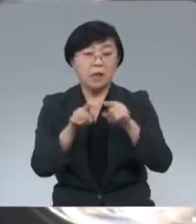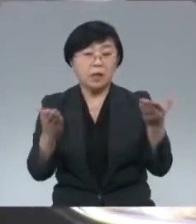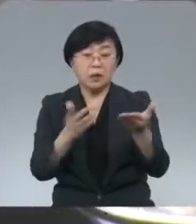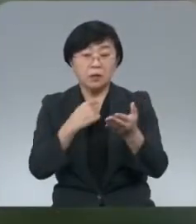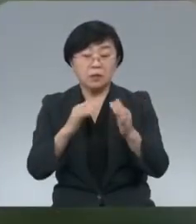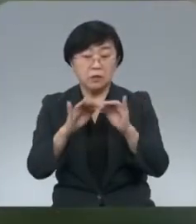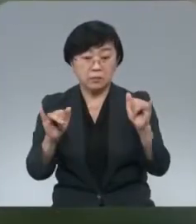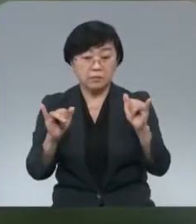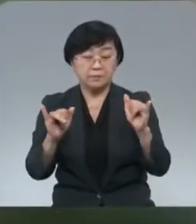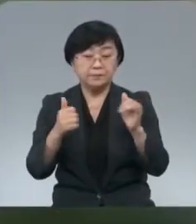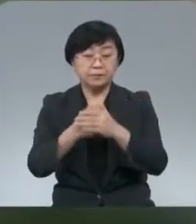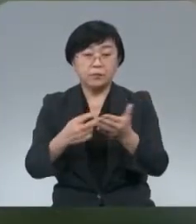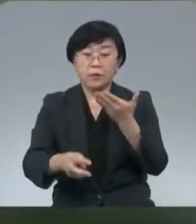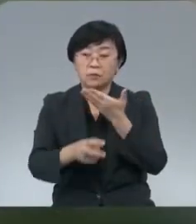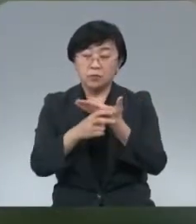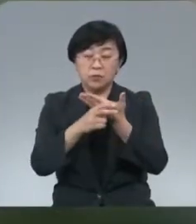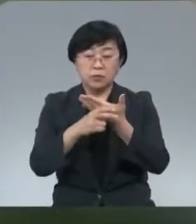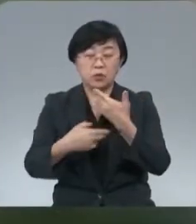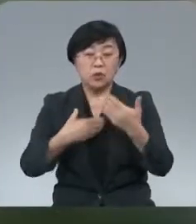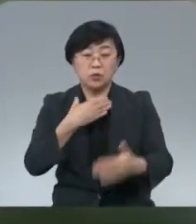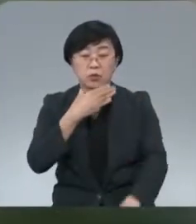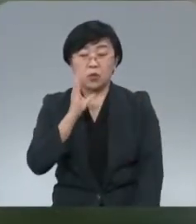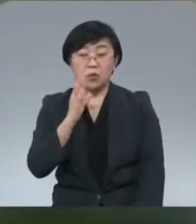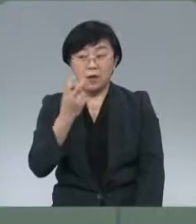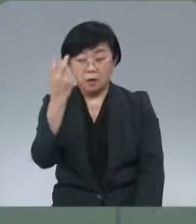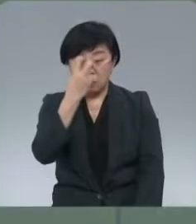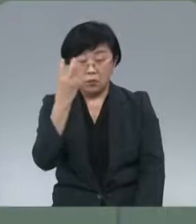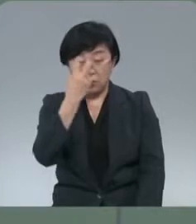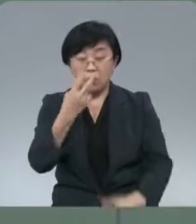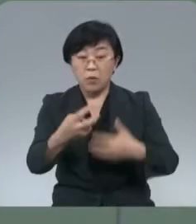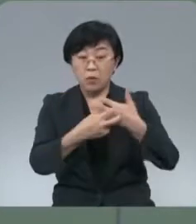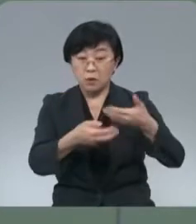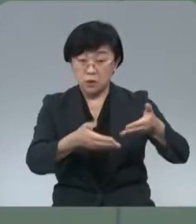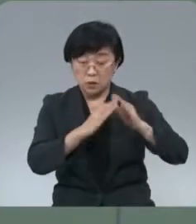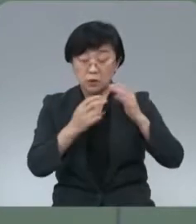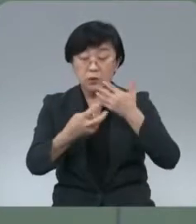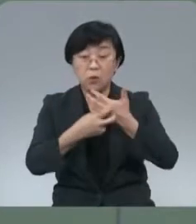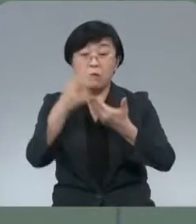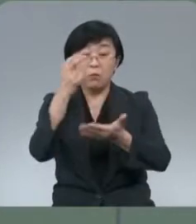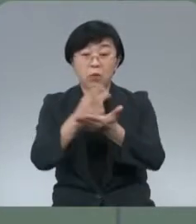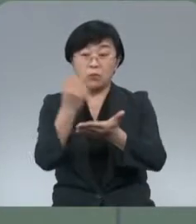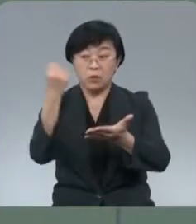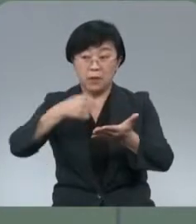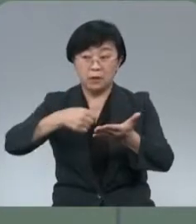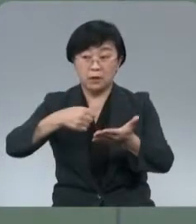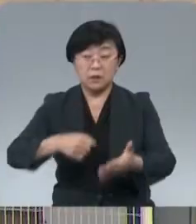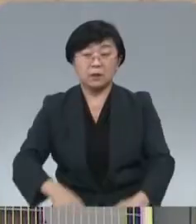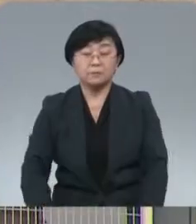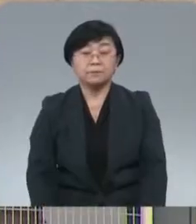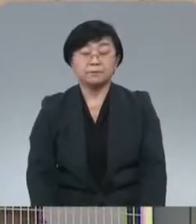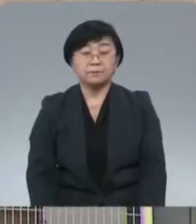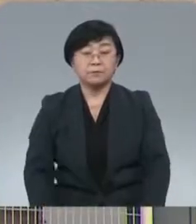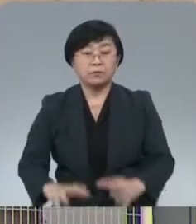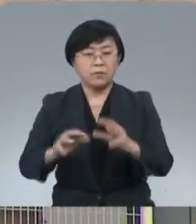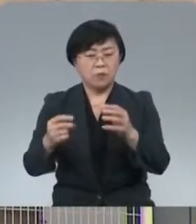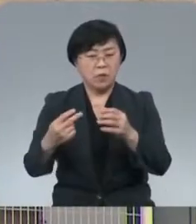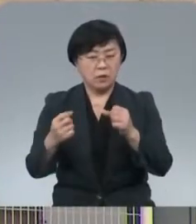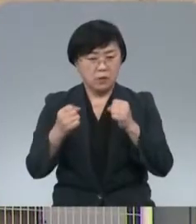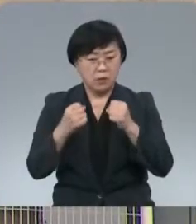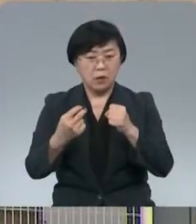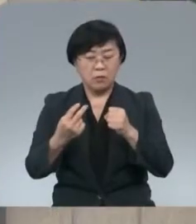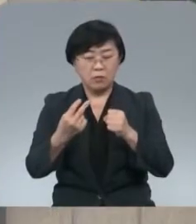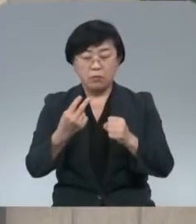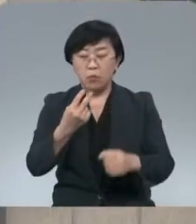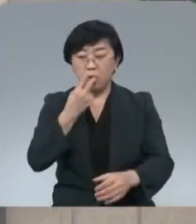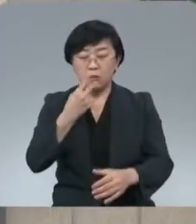등과 함께 불법으로 요양병원을 세워 운영했다는 의료법 위반 혐의입니다. 이 과정에서